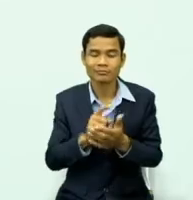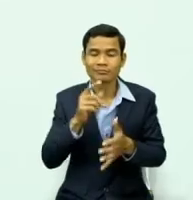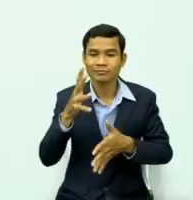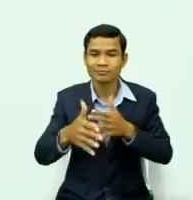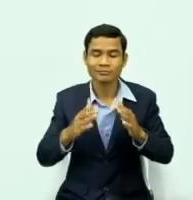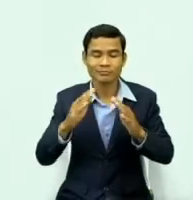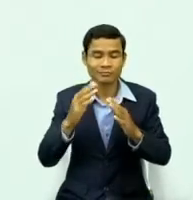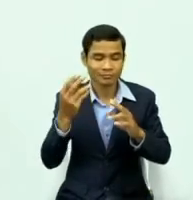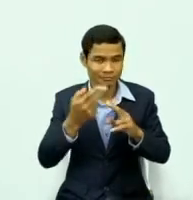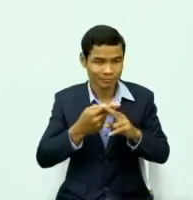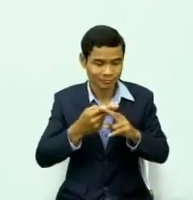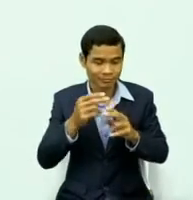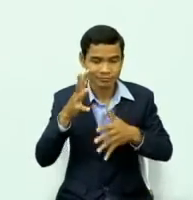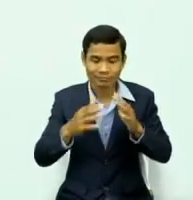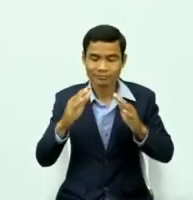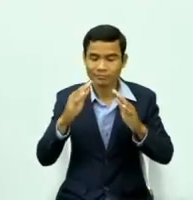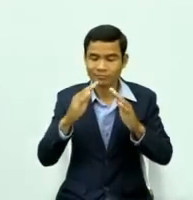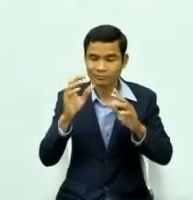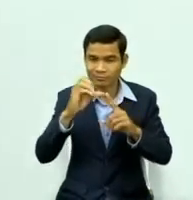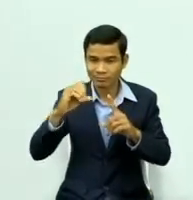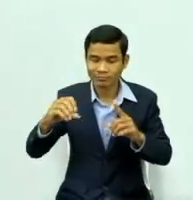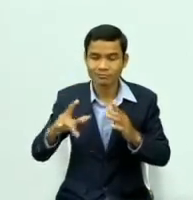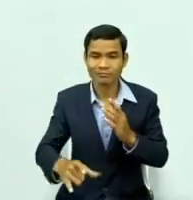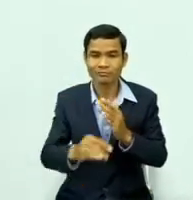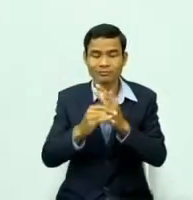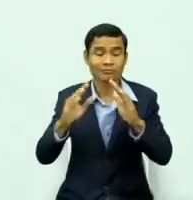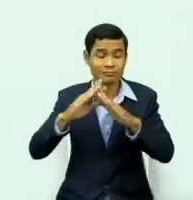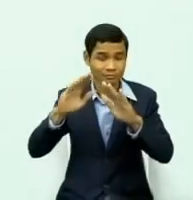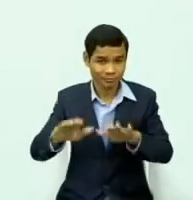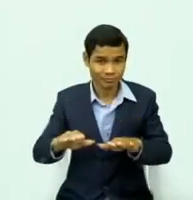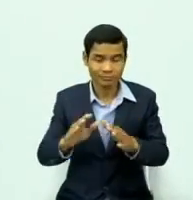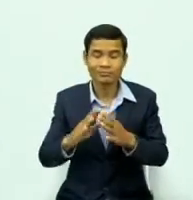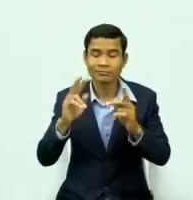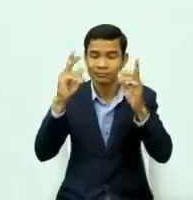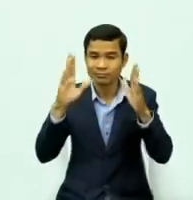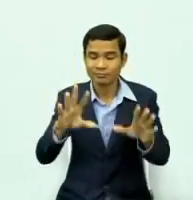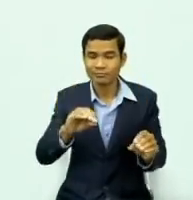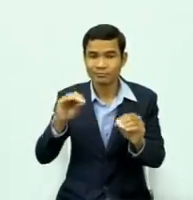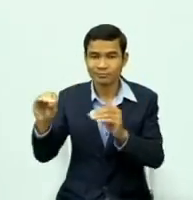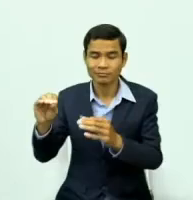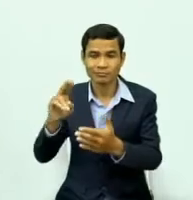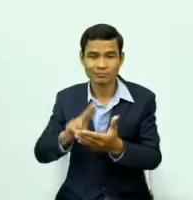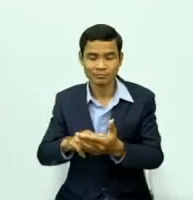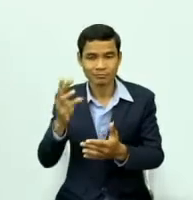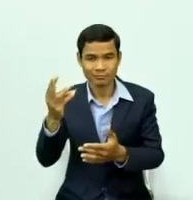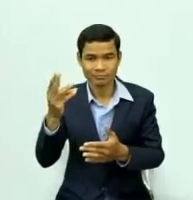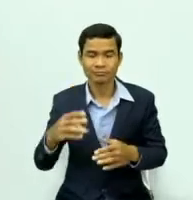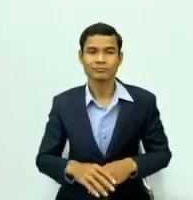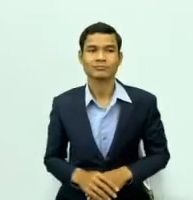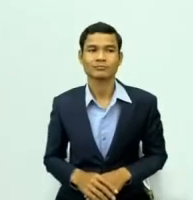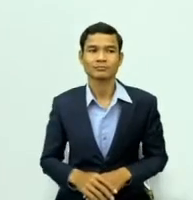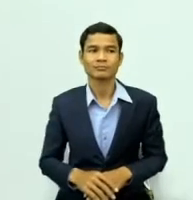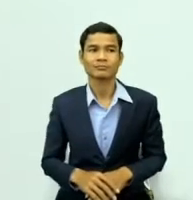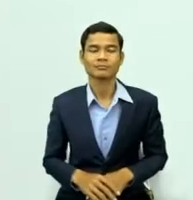nơi bè bằng thàn tiền chà này cứ nâng đó là bà nít tốt mùi lại sân nè con